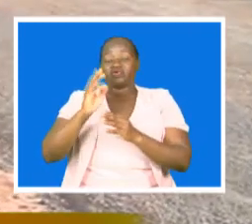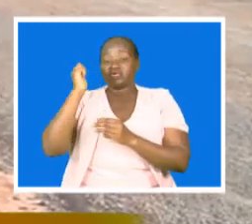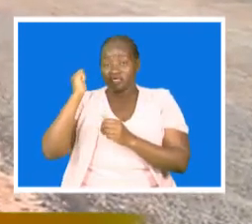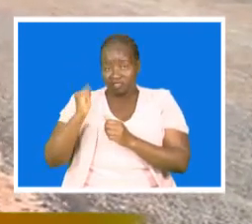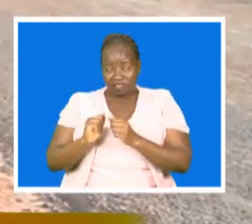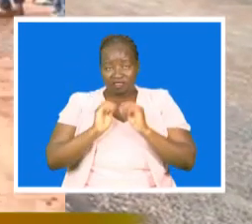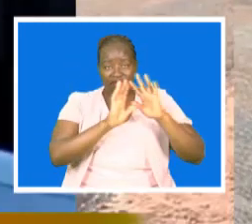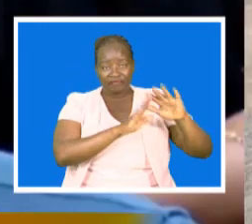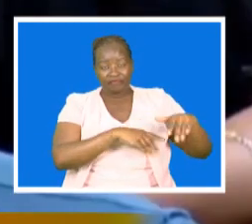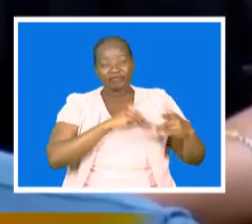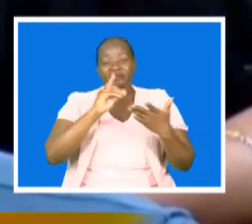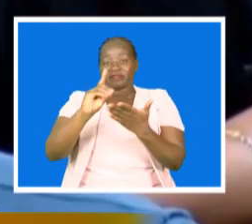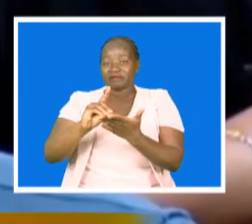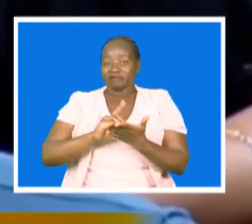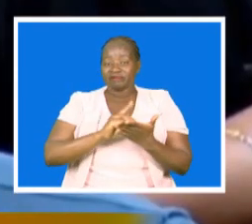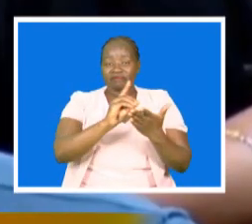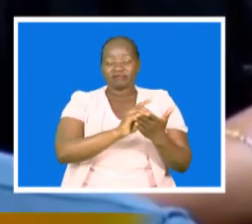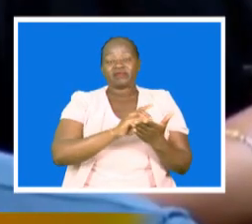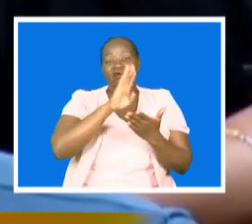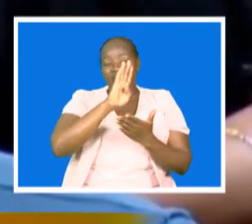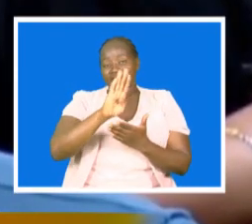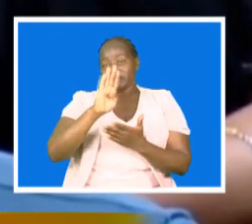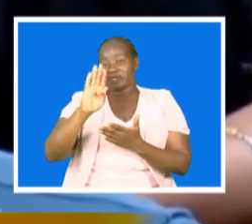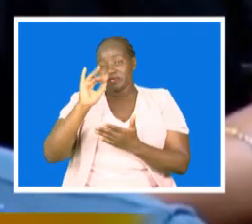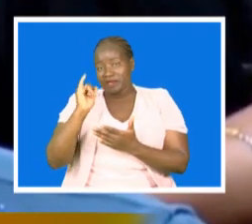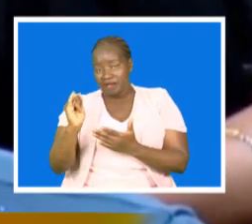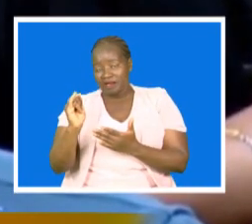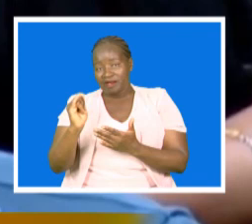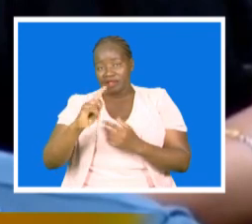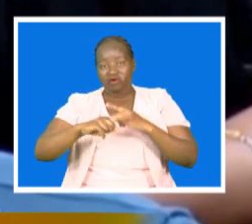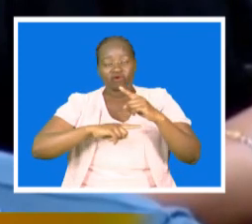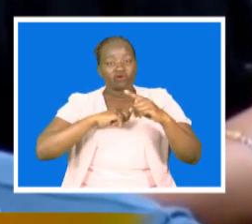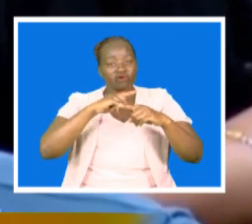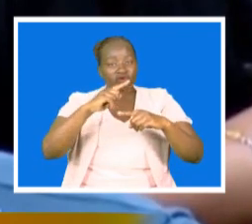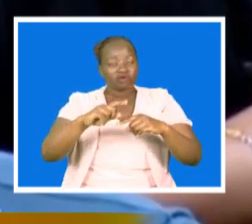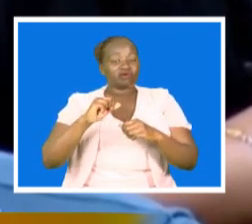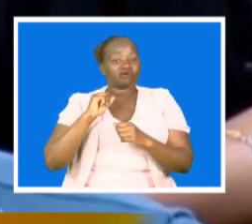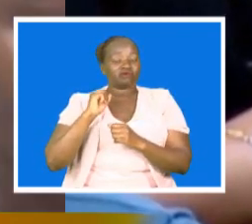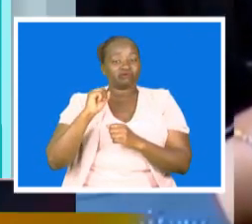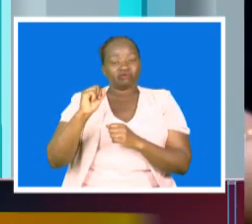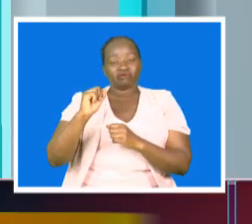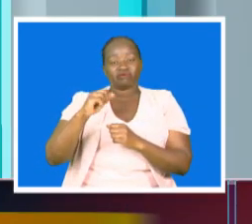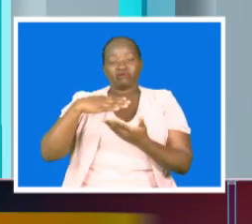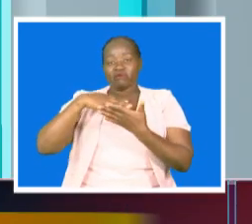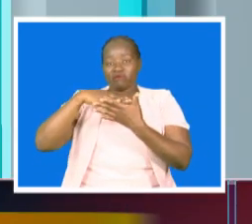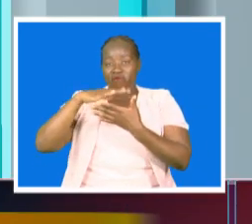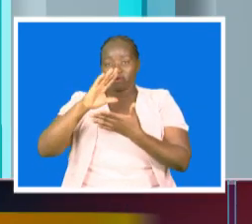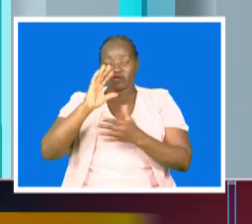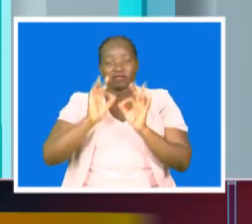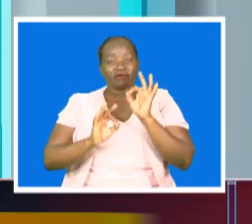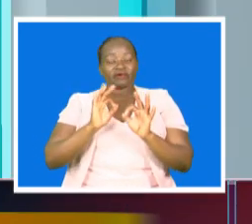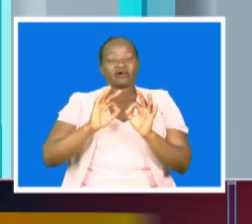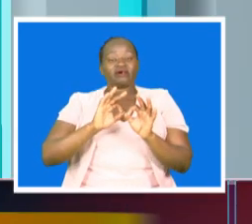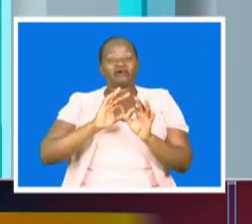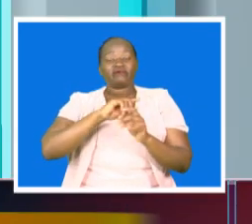kajiado. Nereti egie BBI kuthie na bere na kunyita zinga. Ne mashona mage maige. Ugekoro ni na kiulia